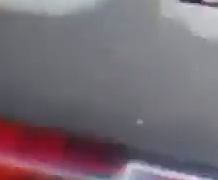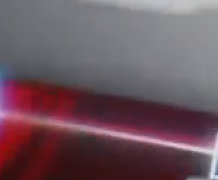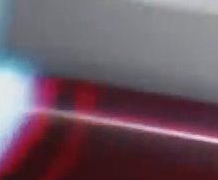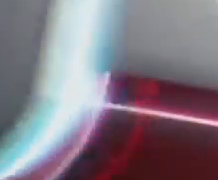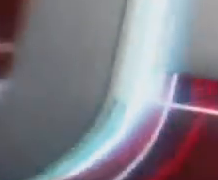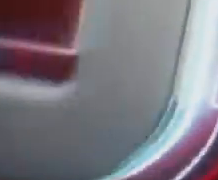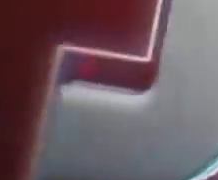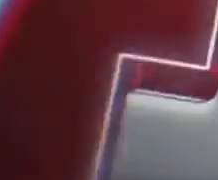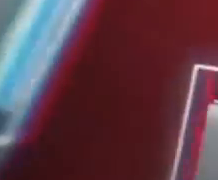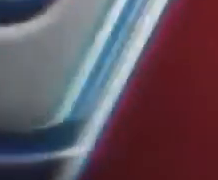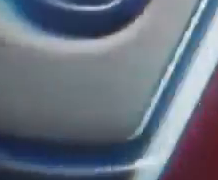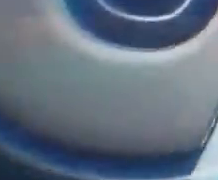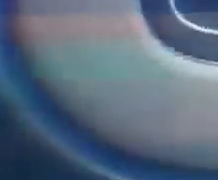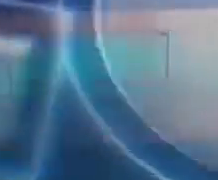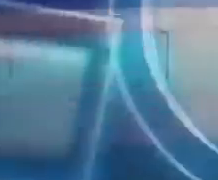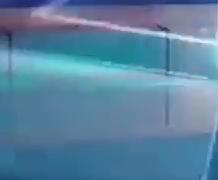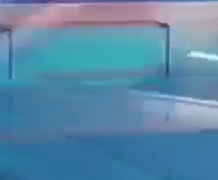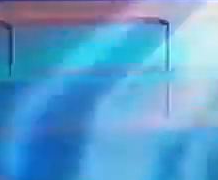طيب